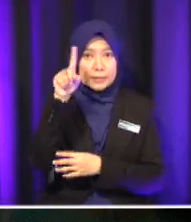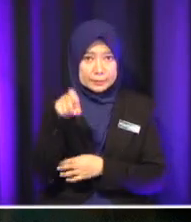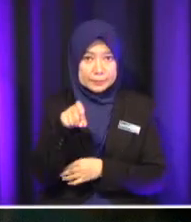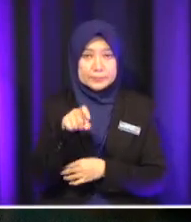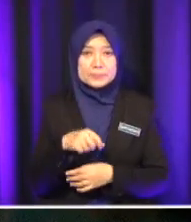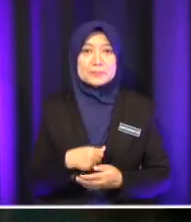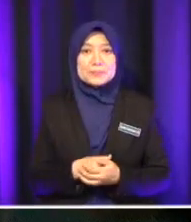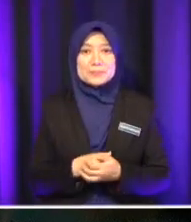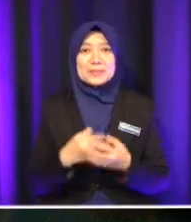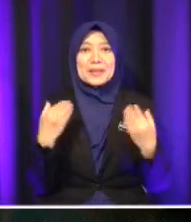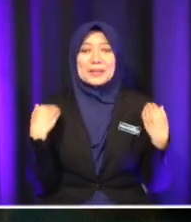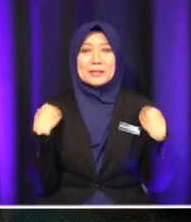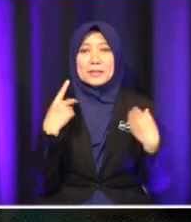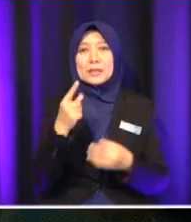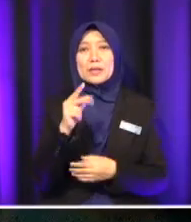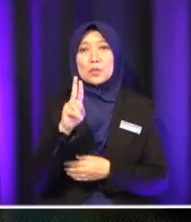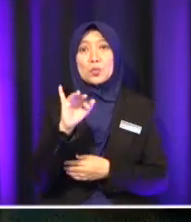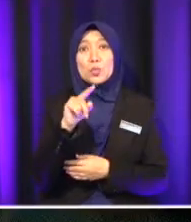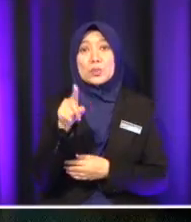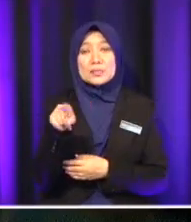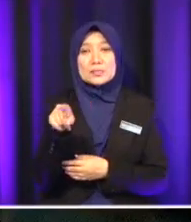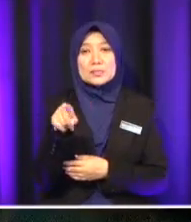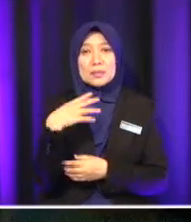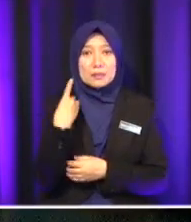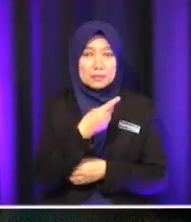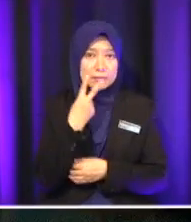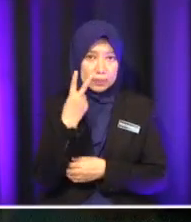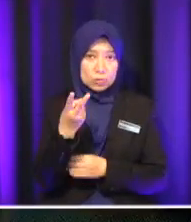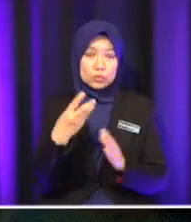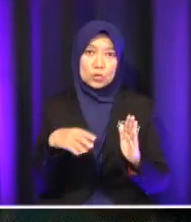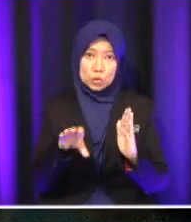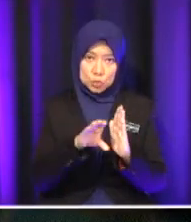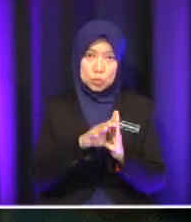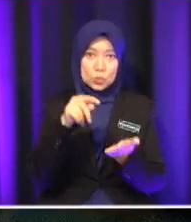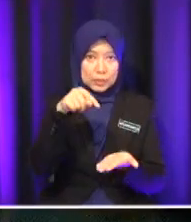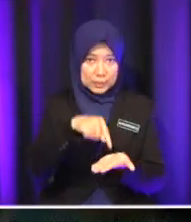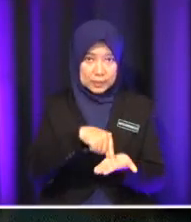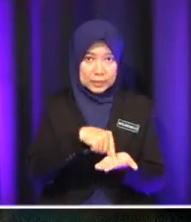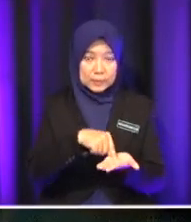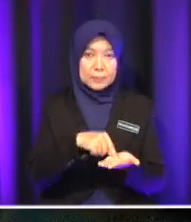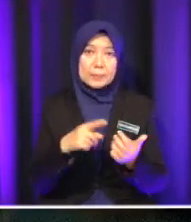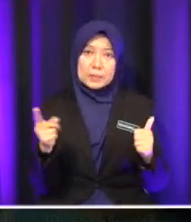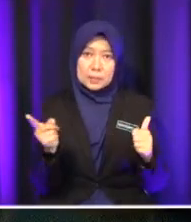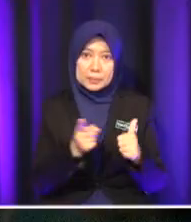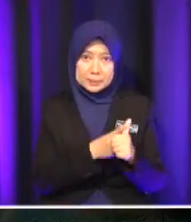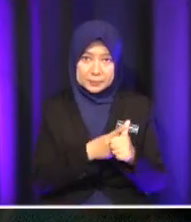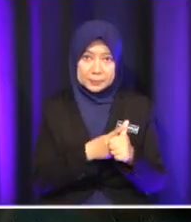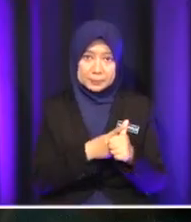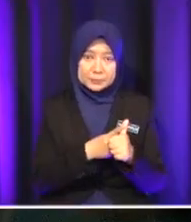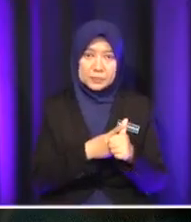untuk menguji ke halaman contoh situasi yang pertama Oke